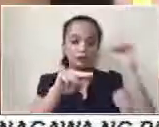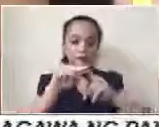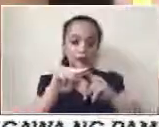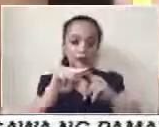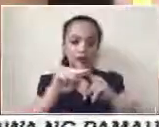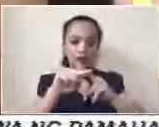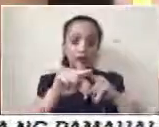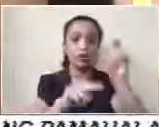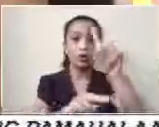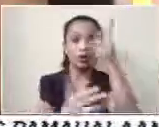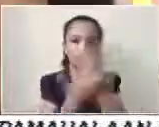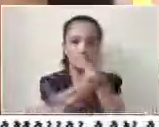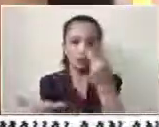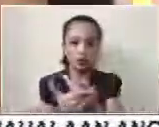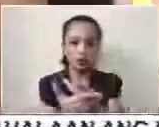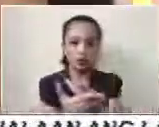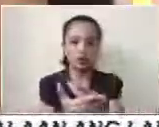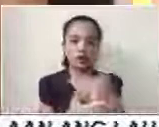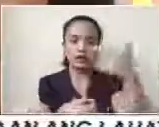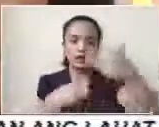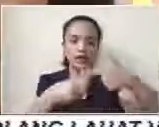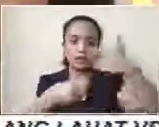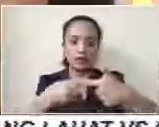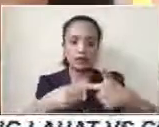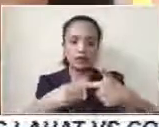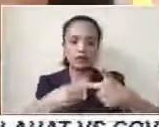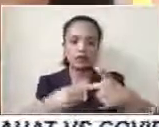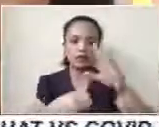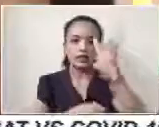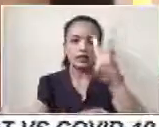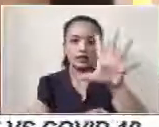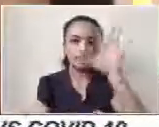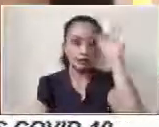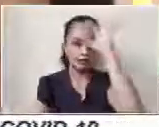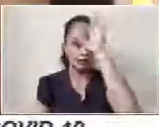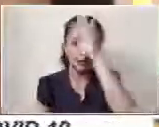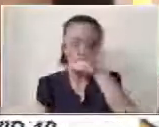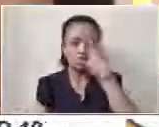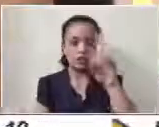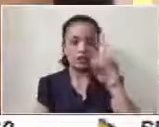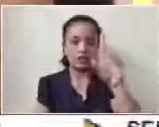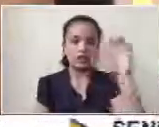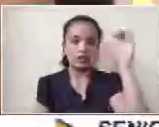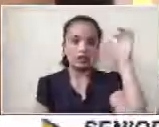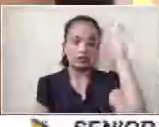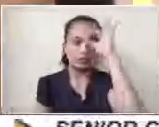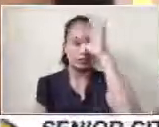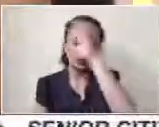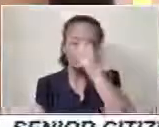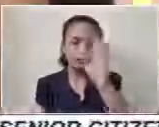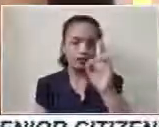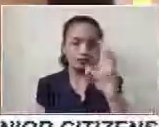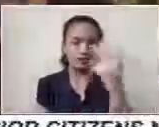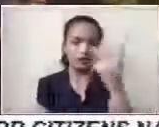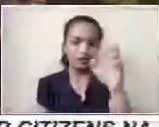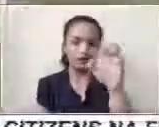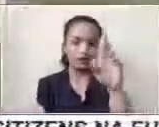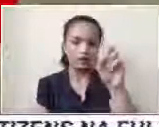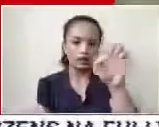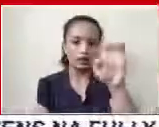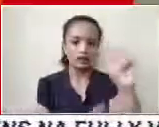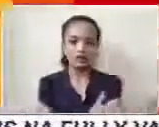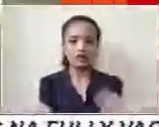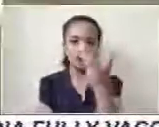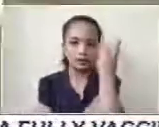pandemya, maraming trends sa local tourism naman ang nagbago. Si Sweden Velado Ramirez sa detalye. Rise and Shine Sweden!